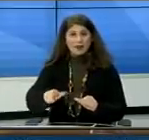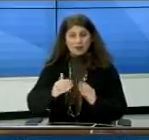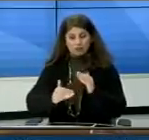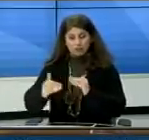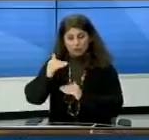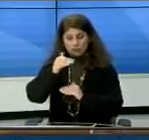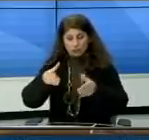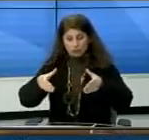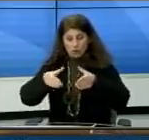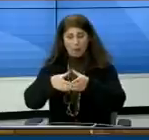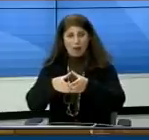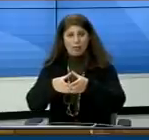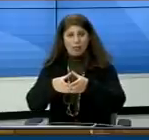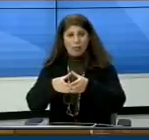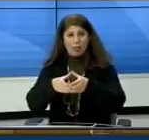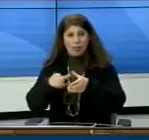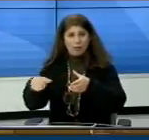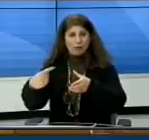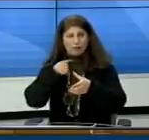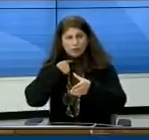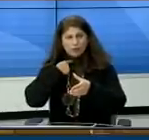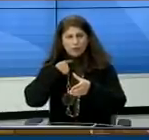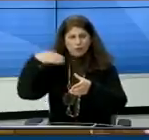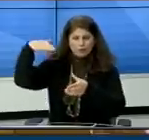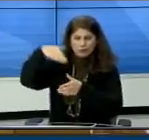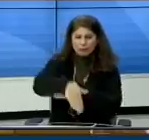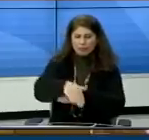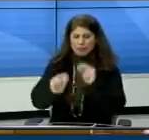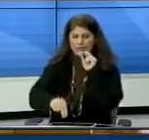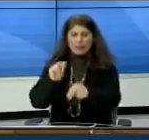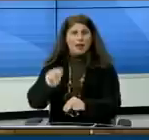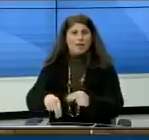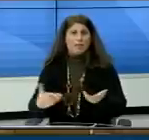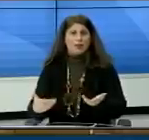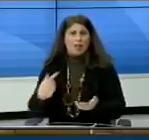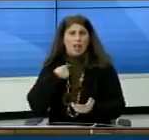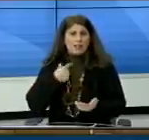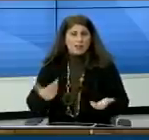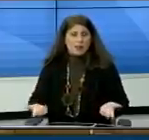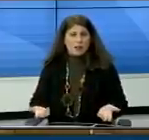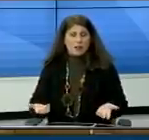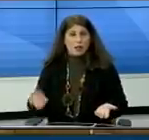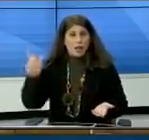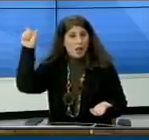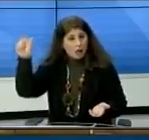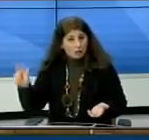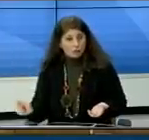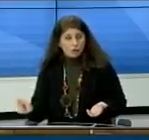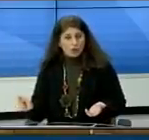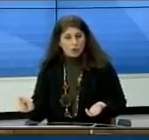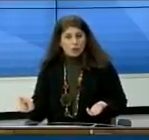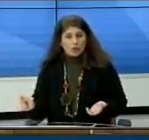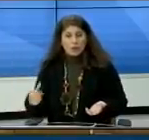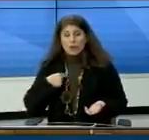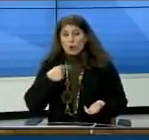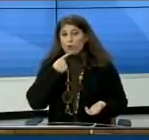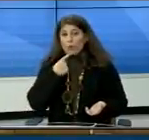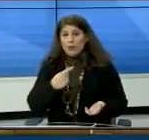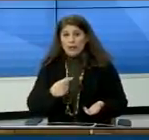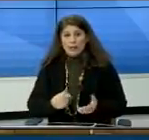ηγετικής ομάδας η οποία ιτήθηκε κατά κράτος στην κάλπη. Αυτός που